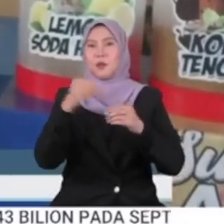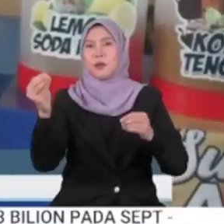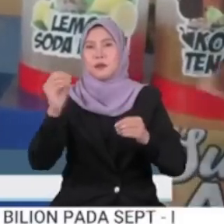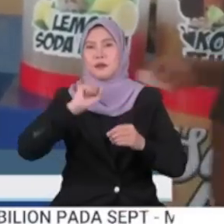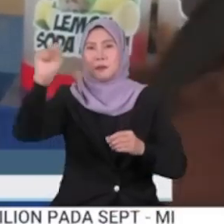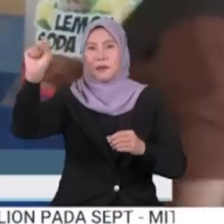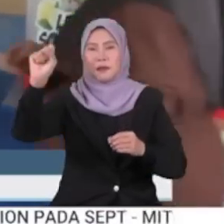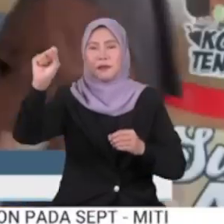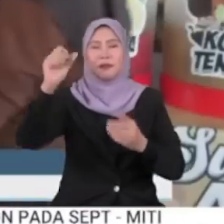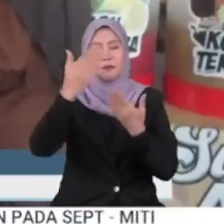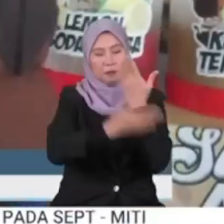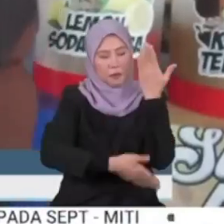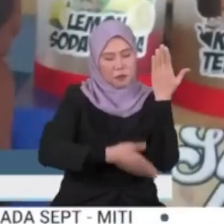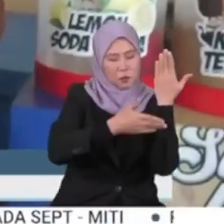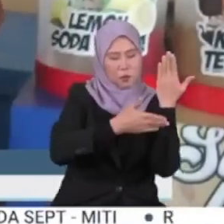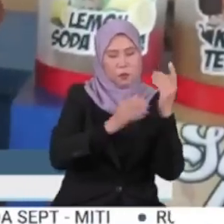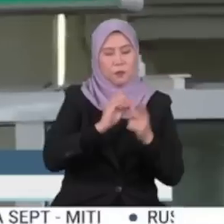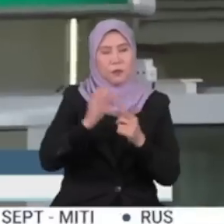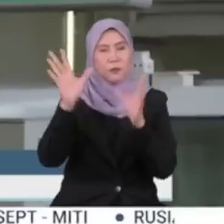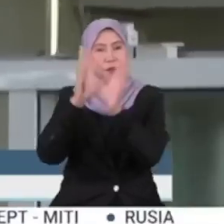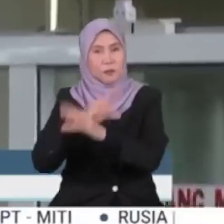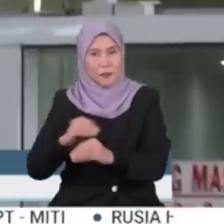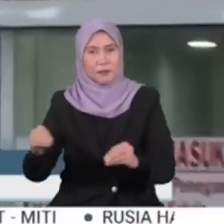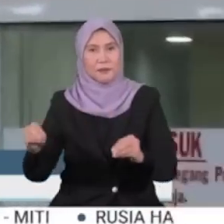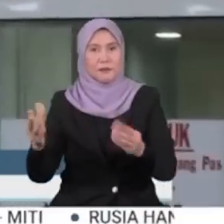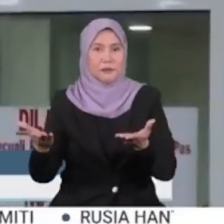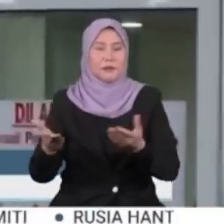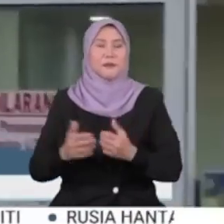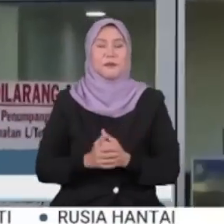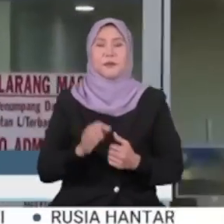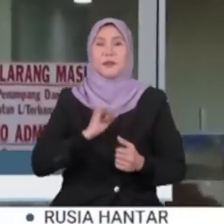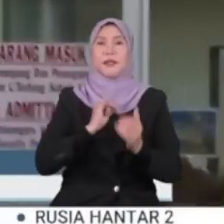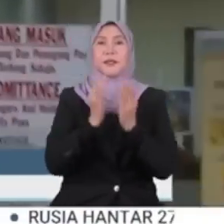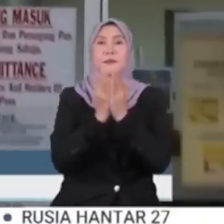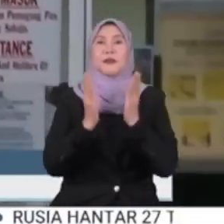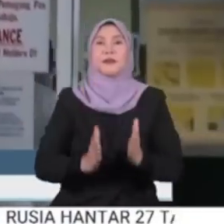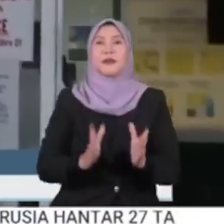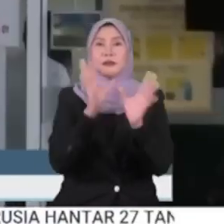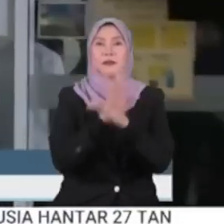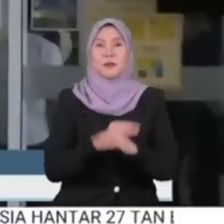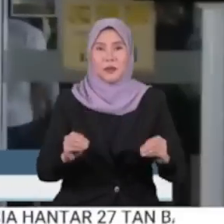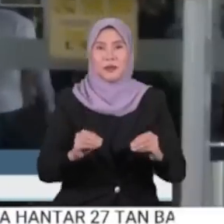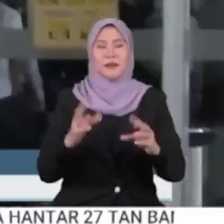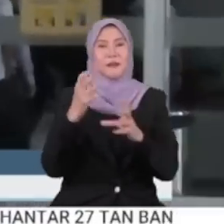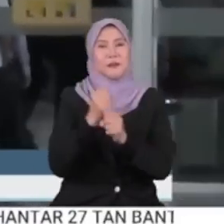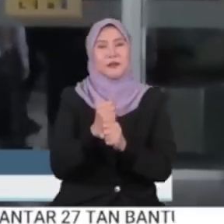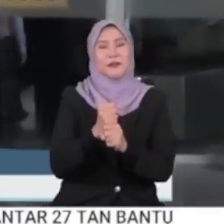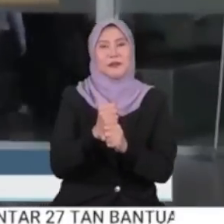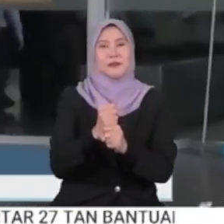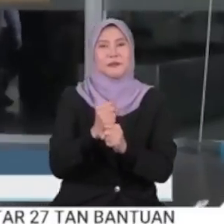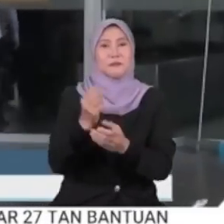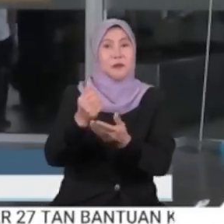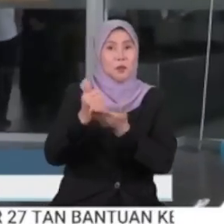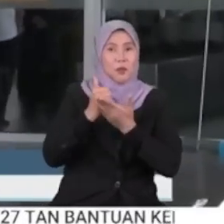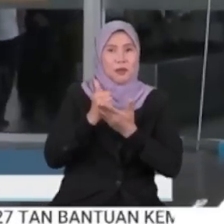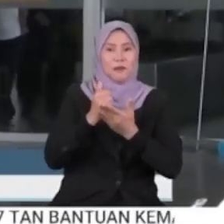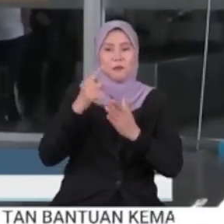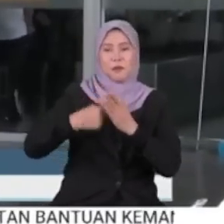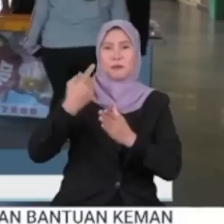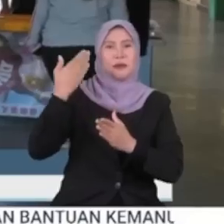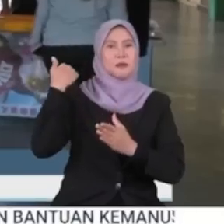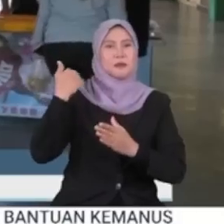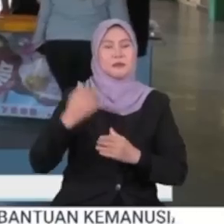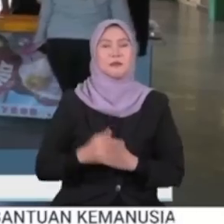Sabah, sama ada di Semenanjung atau Sarawak lah. Saya merupakan seorang pelajar Sarawak dan telah mendapat Fly Siswa pada bulan yang